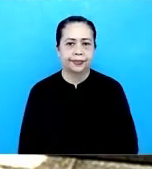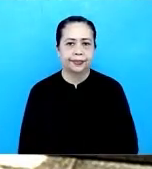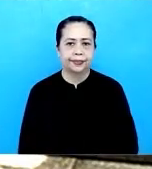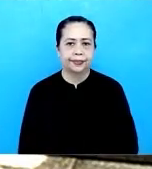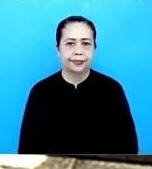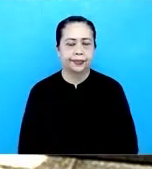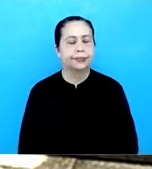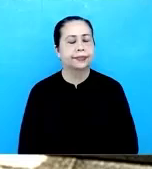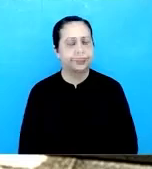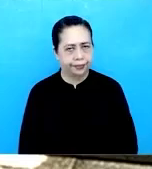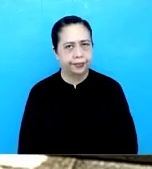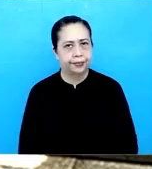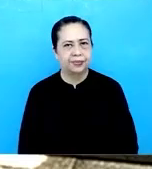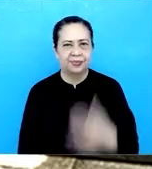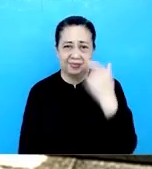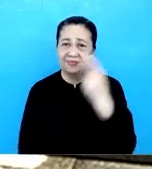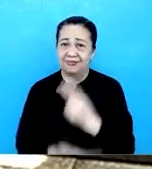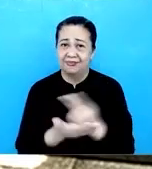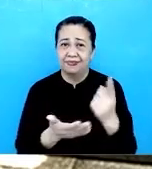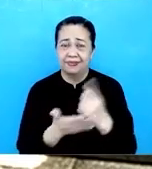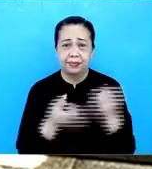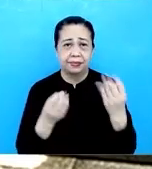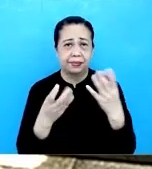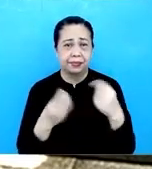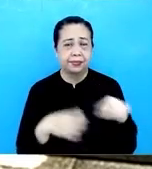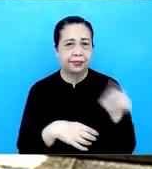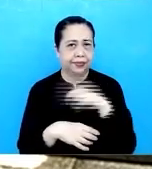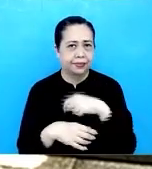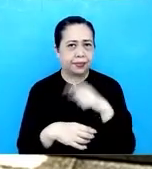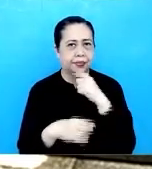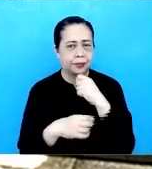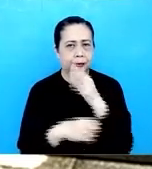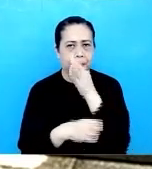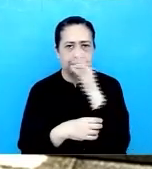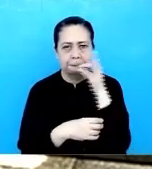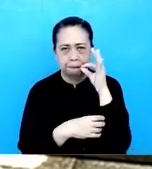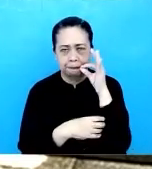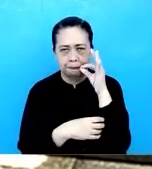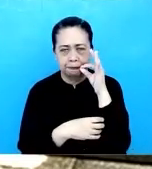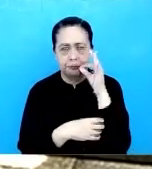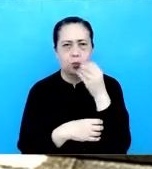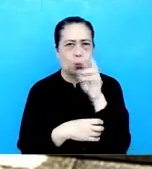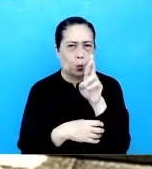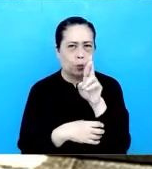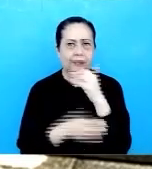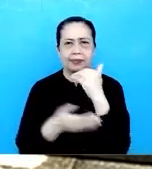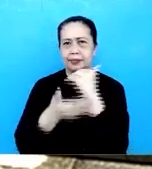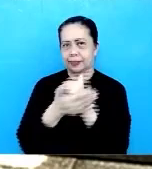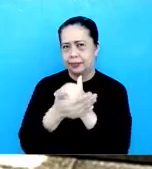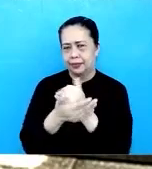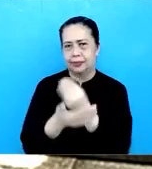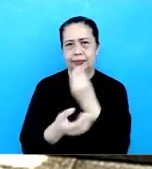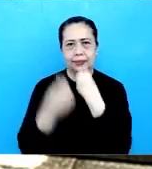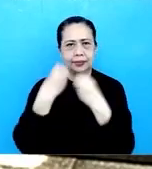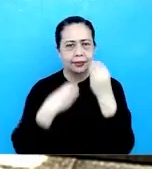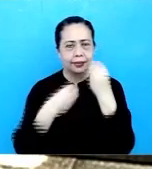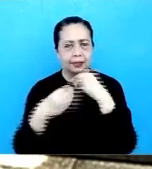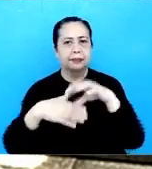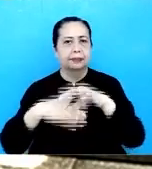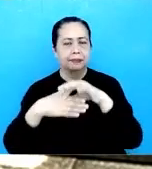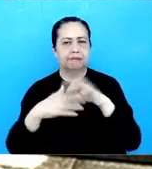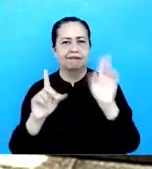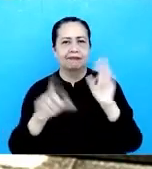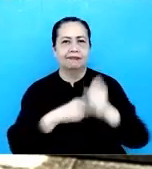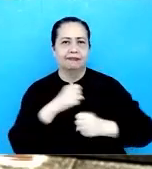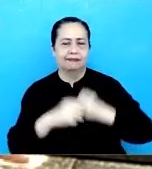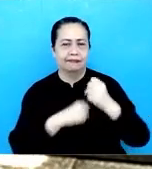Just dahil Kwaresma, marami sa mga kapatid natin ang nag-aayuno o umiiwas sa pagkain ng karne bilang pagsasakripisyo. Kaya